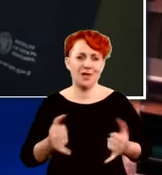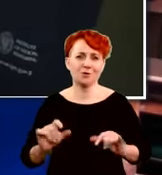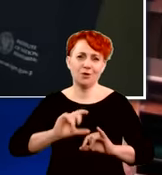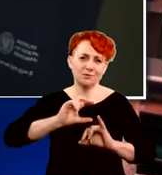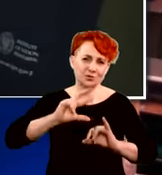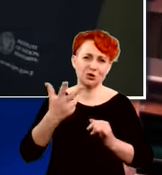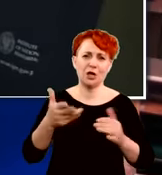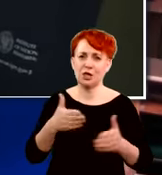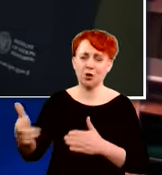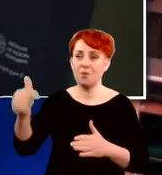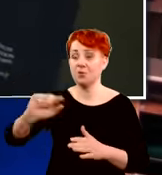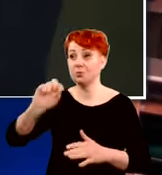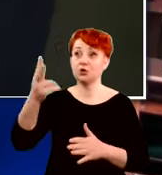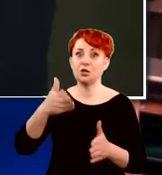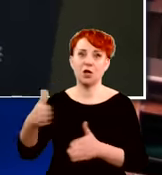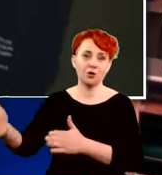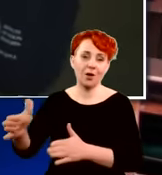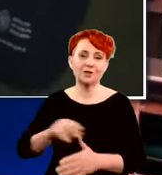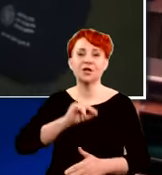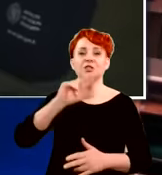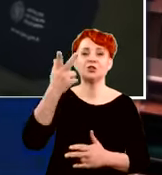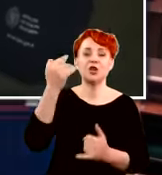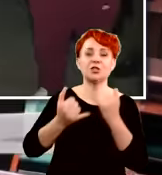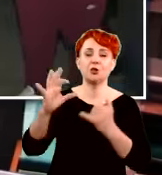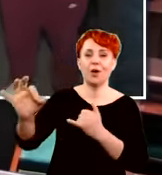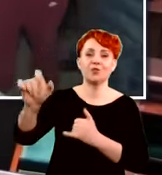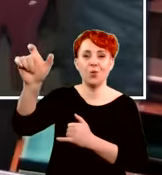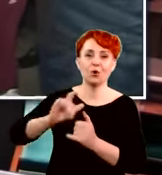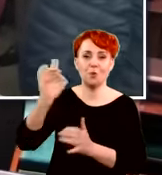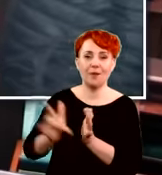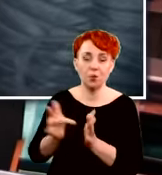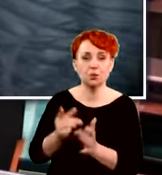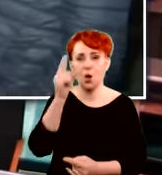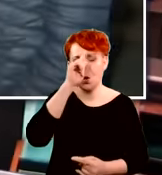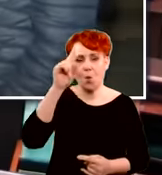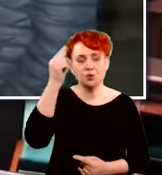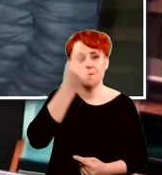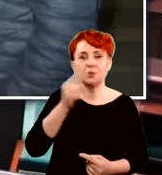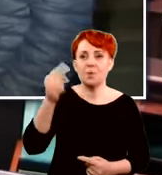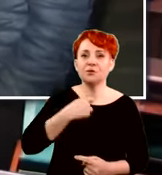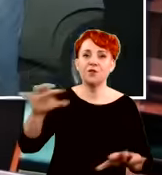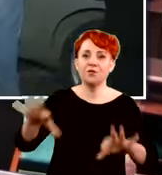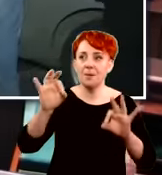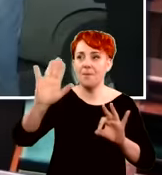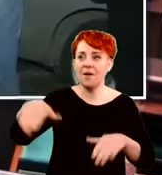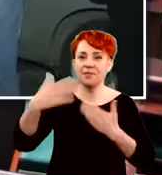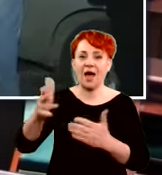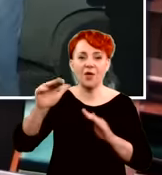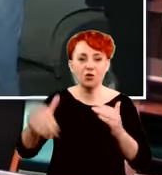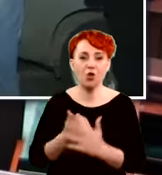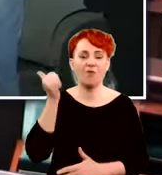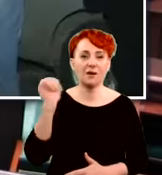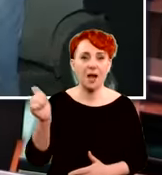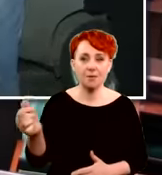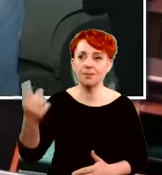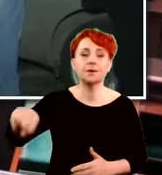być trzecią drogą, tak naprawdę trzecią nogą Donalda Tuska. Ludzie myśleli, że zagłosują na was, że będziecie jakąś nową jakością, a tak naprawdę zostaliście tylko i po